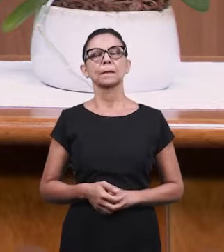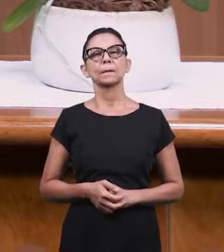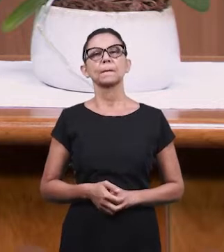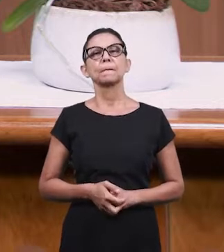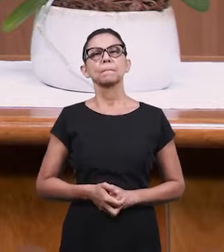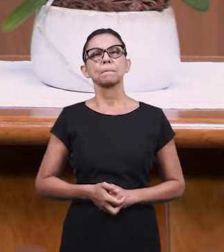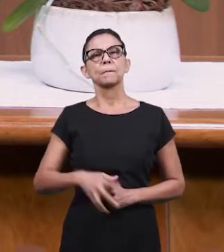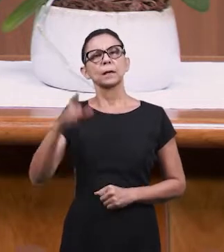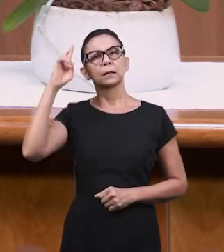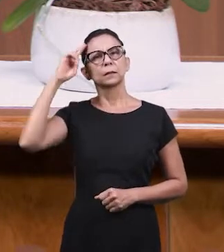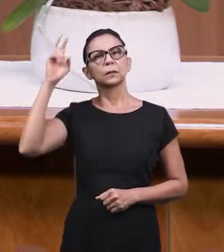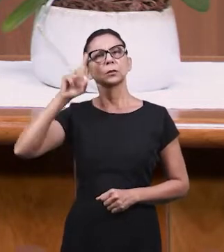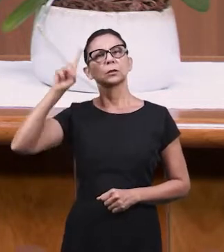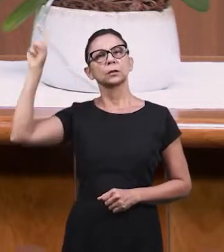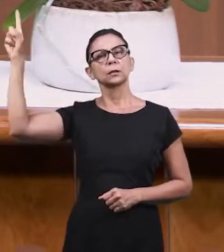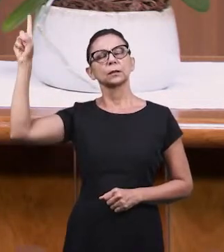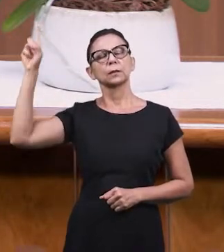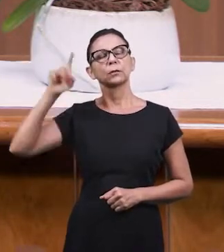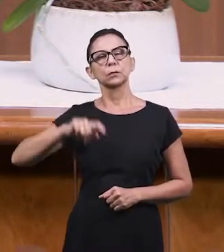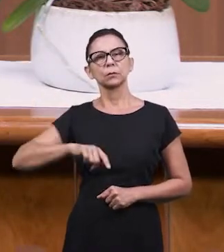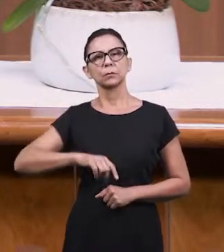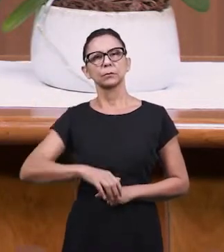Seigneur Dieu,